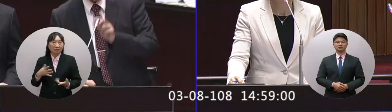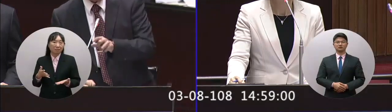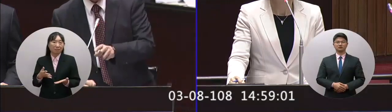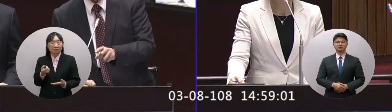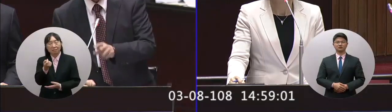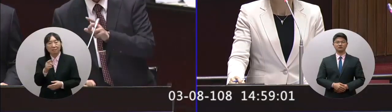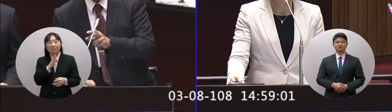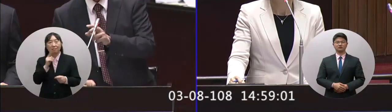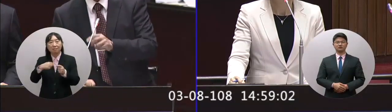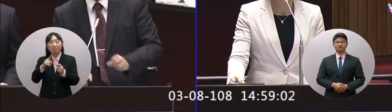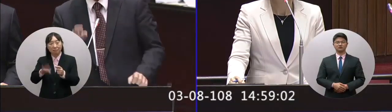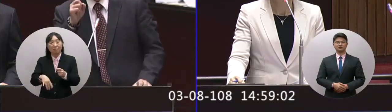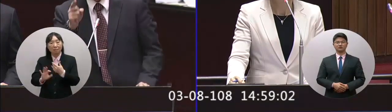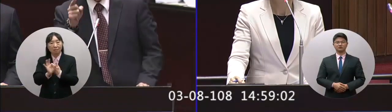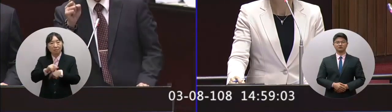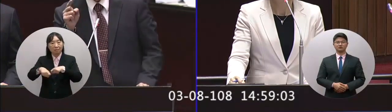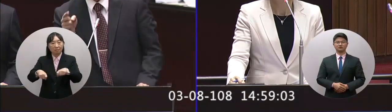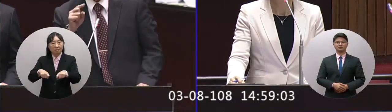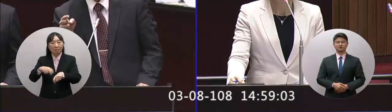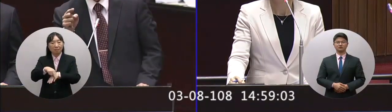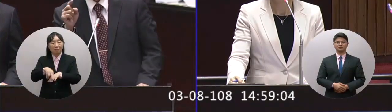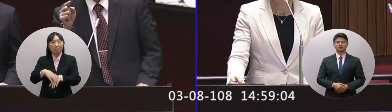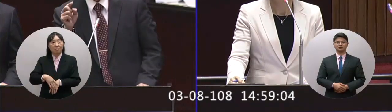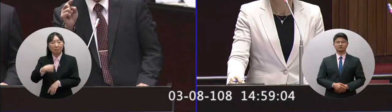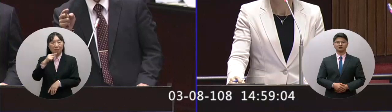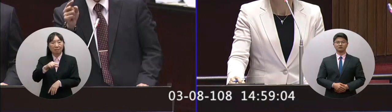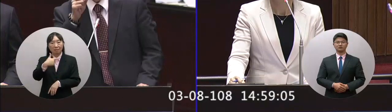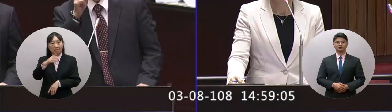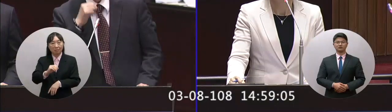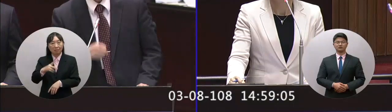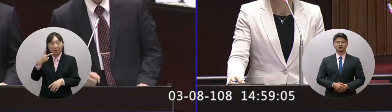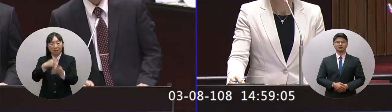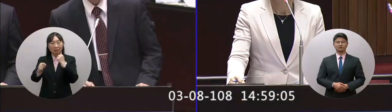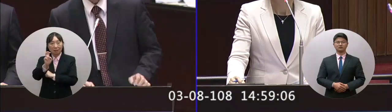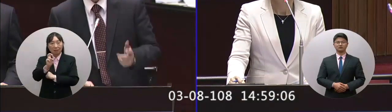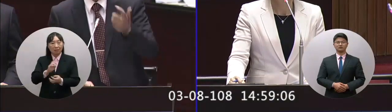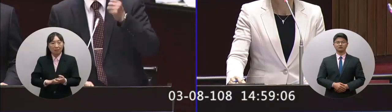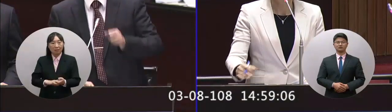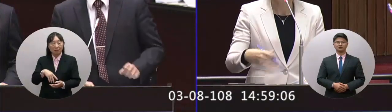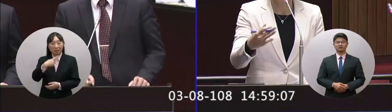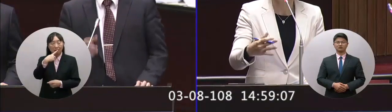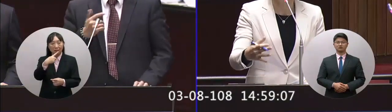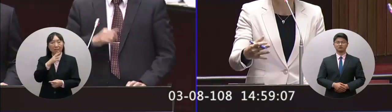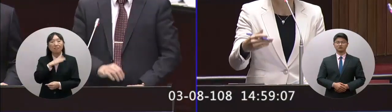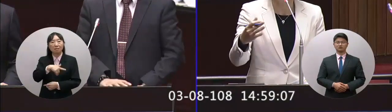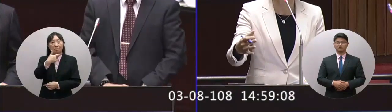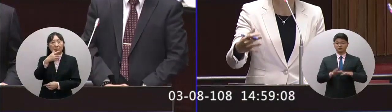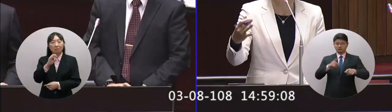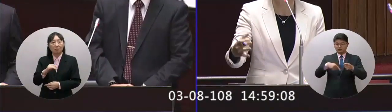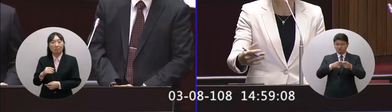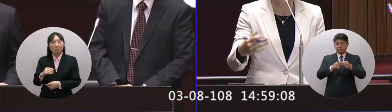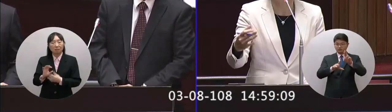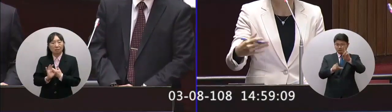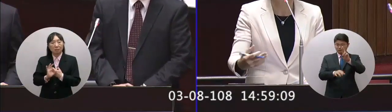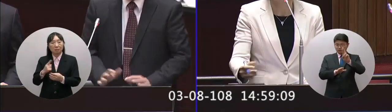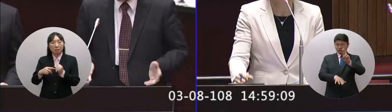效。即马年底示范计划。二十支，一支六万呢，吼，一支600迄个嘿。 所以年底就可以示范